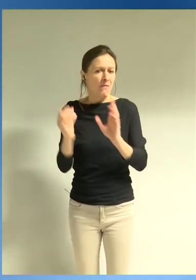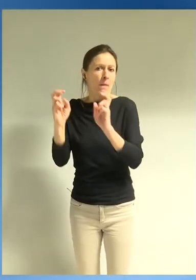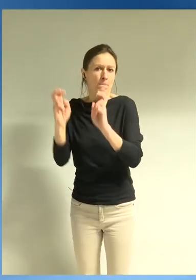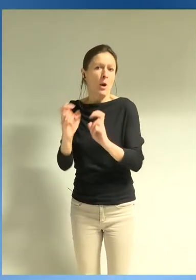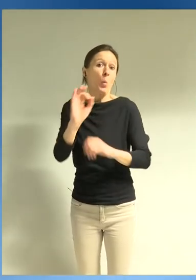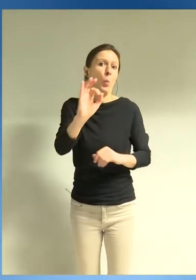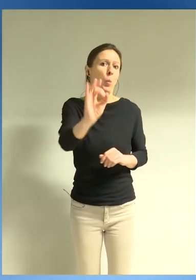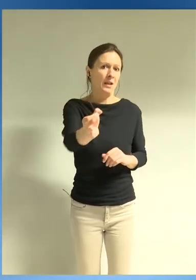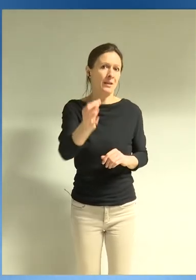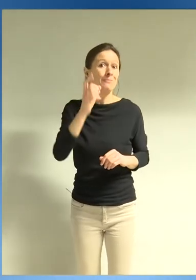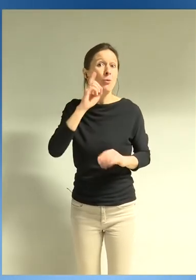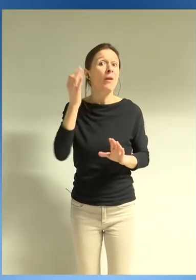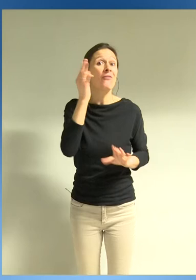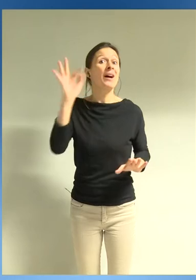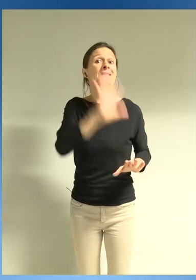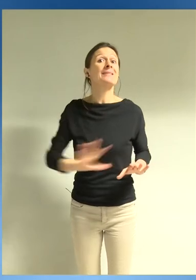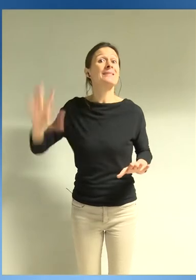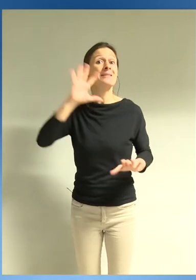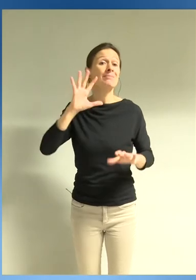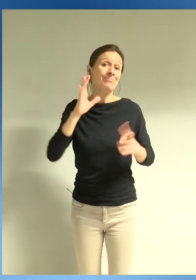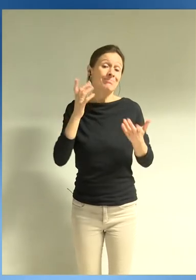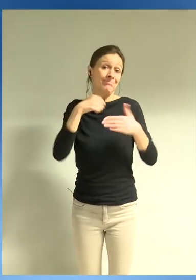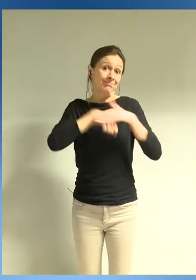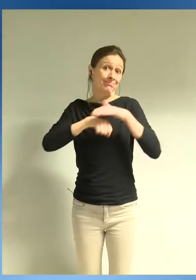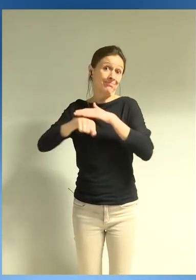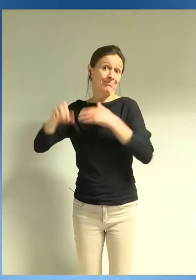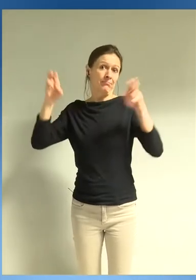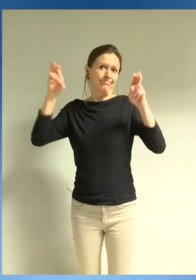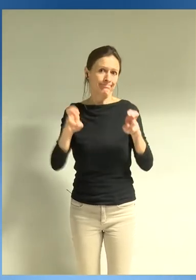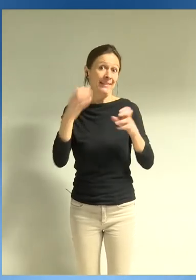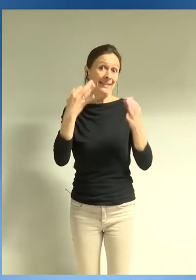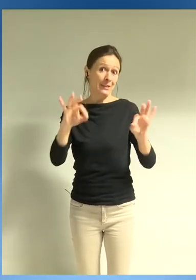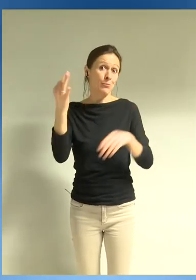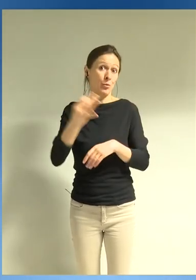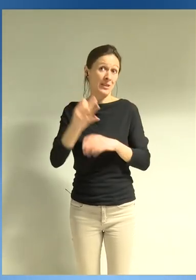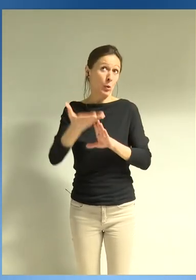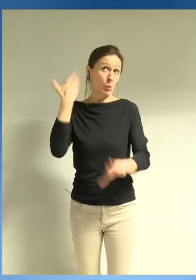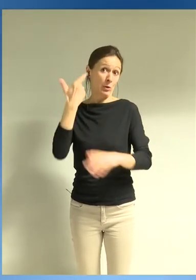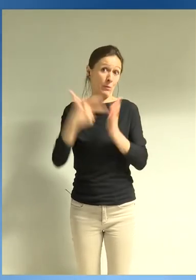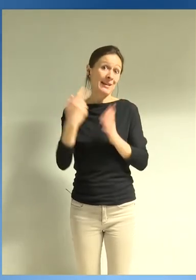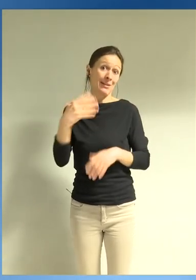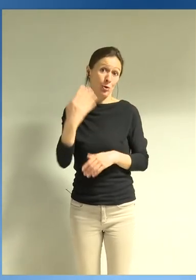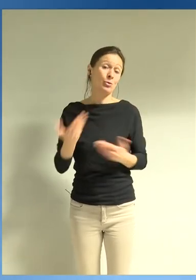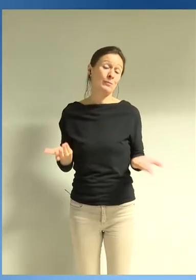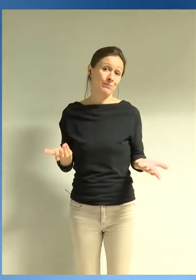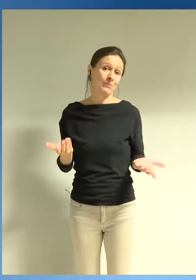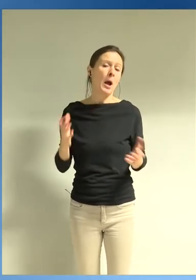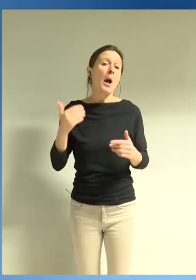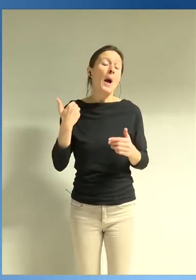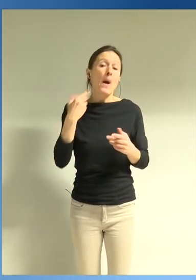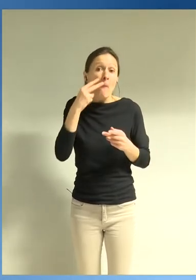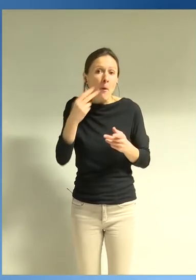puisque la france a perdu 10% de sa natalité depuis 2014 même si là on voit qu'il ya un petit rebond